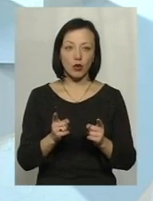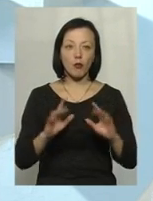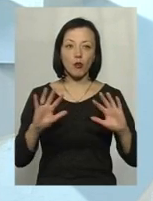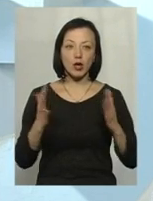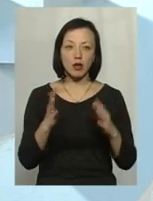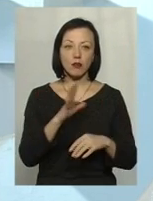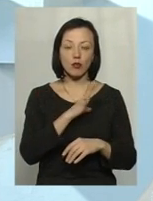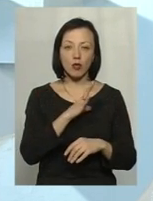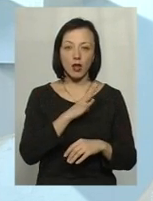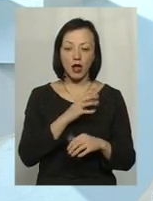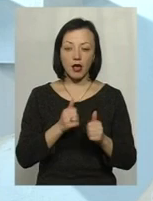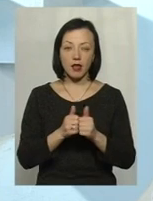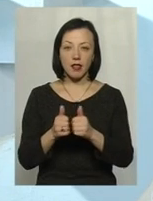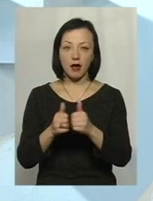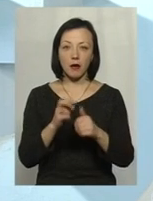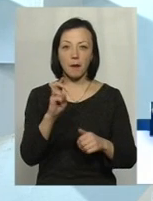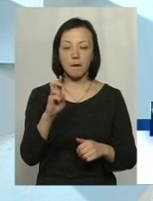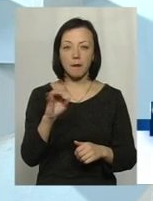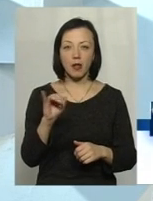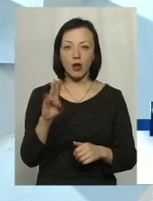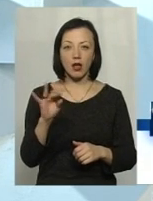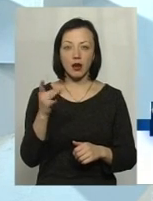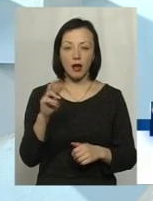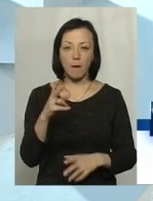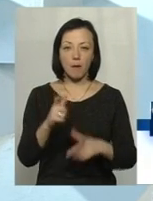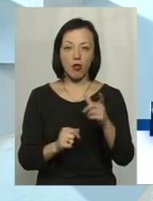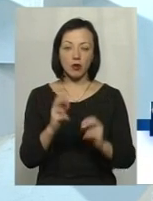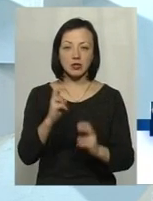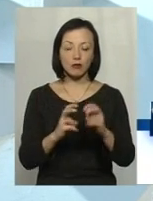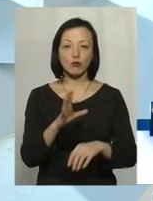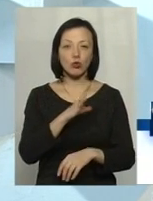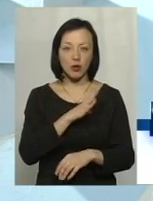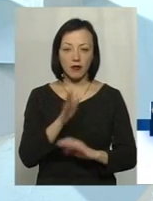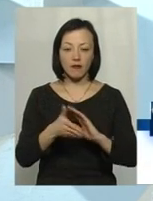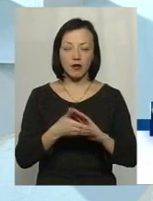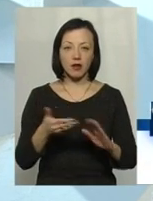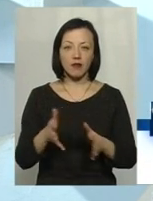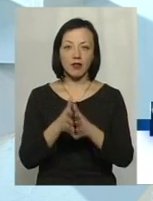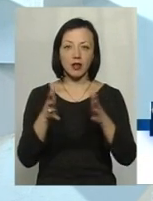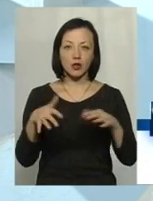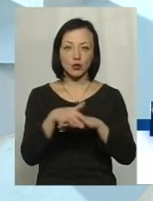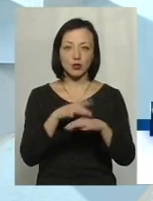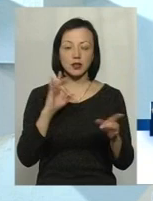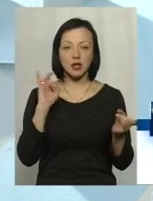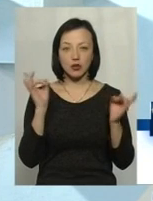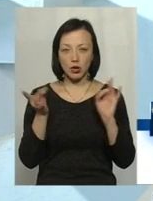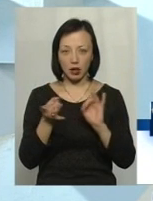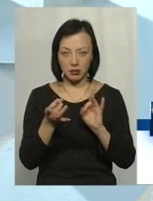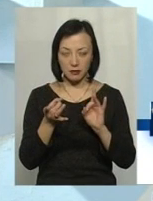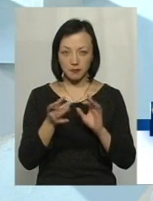події, які були навколо Білогір'я-молокозавод, вони мали місце, вони викликали великий суспільний